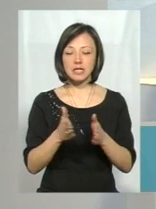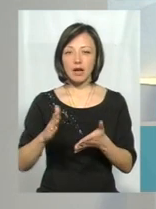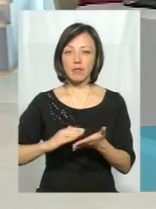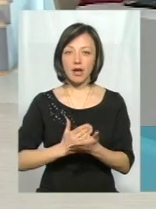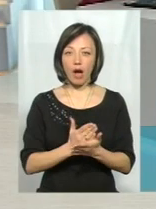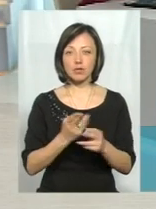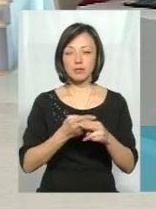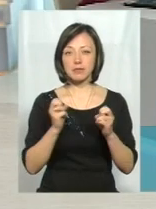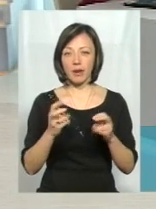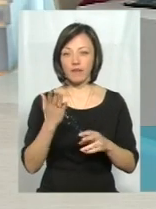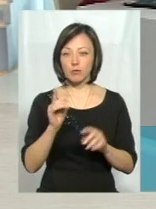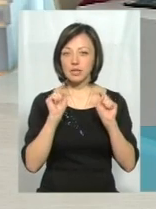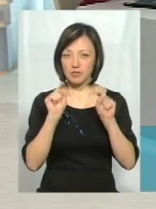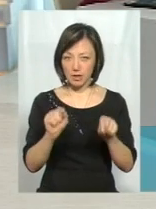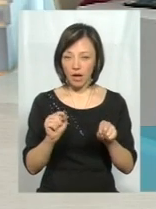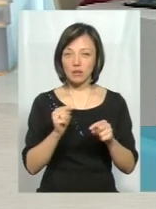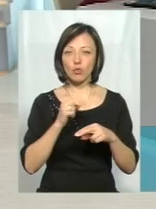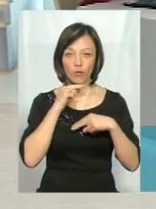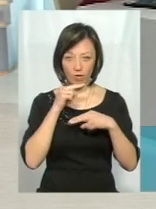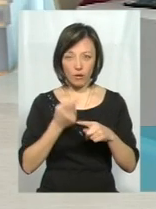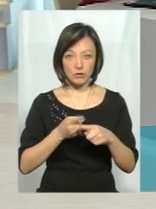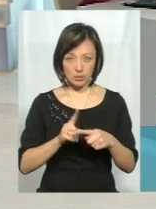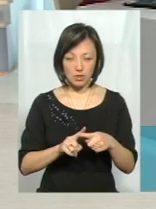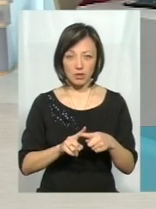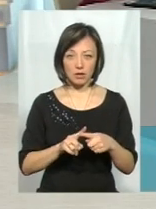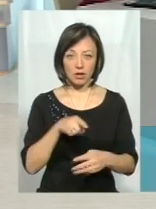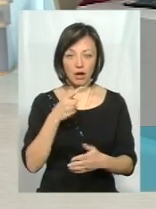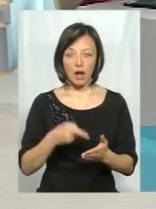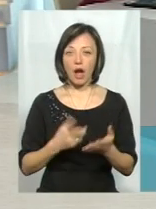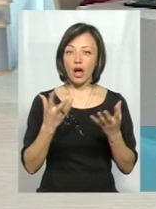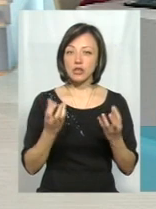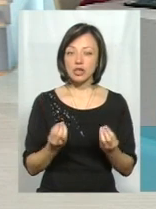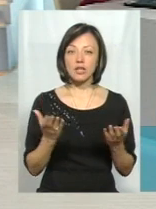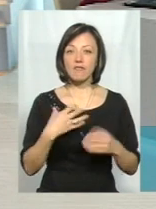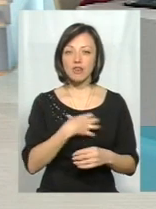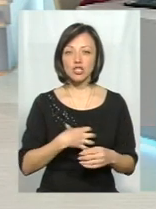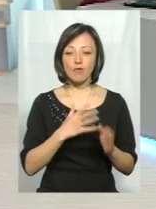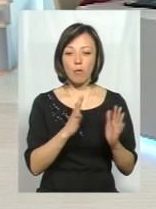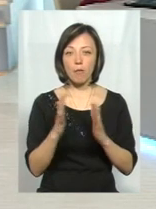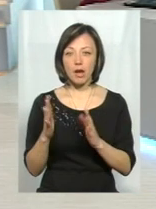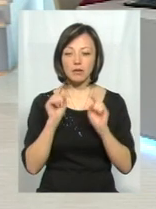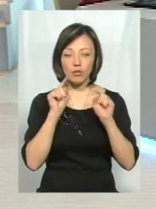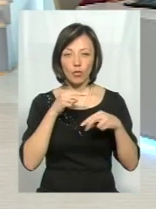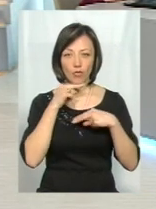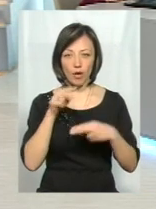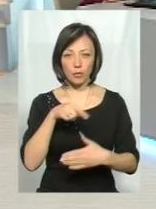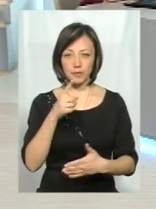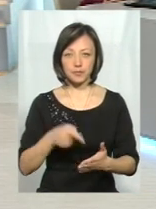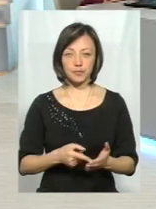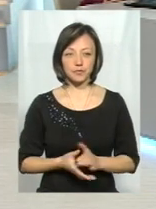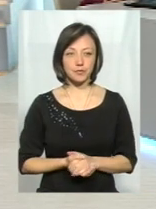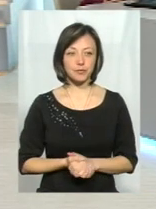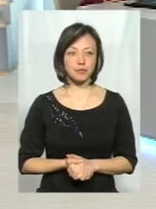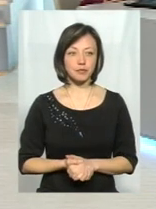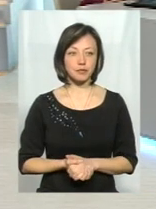якості і безпеки. Ви ж будете звертати на ці системи увагу. А ще на яких важливих моментах будете акцентуватись під час